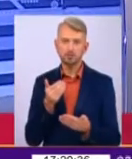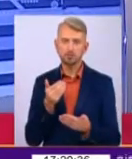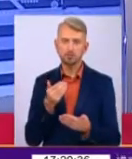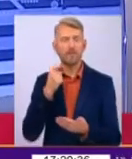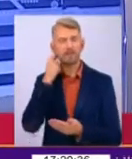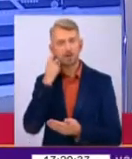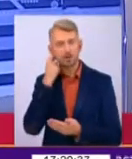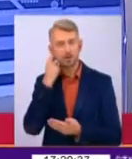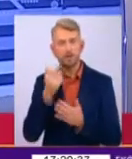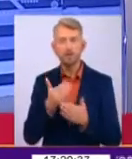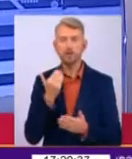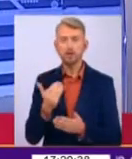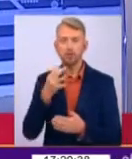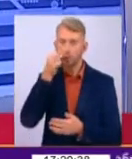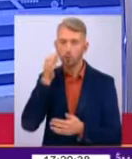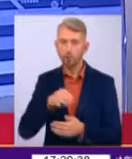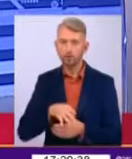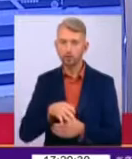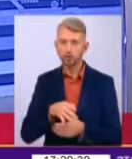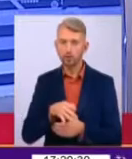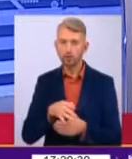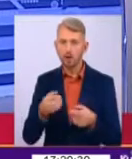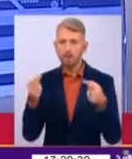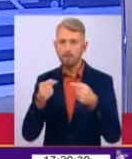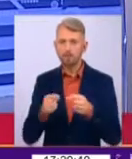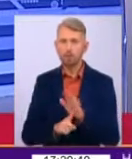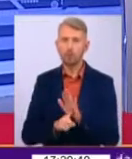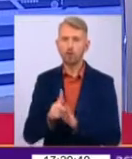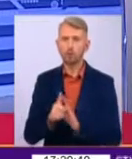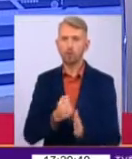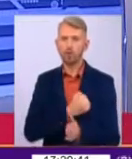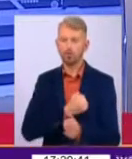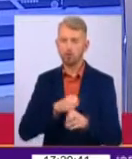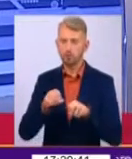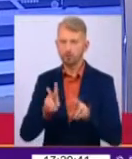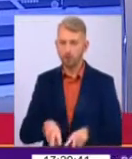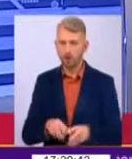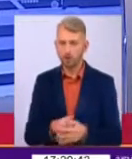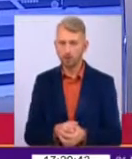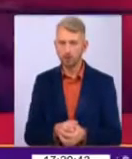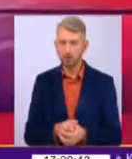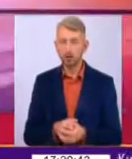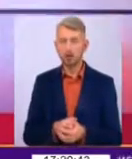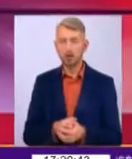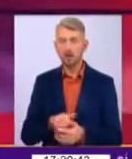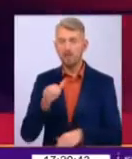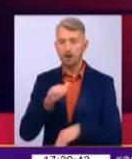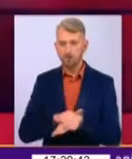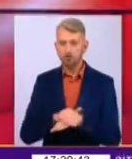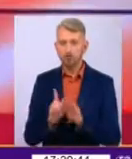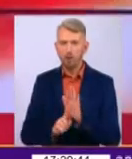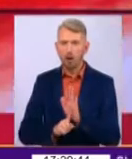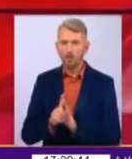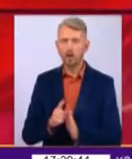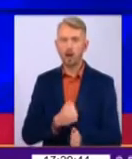віку, від їхнього досвіду, певної початкової військовому фаху. Тобто, фактично, ази